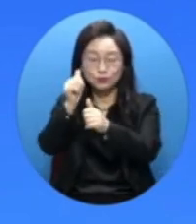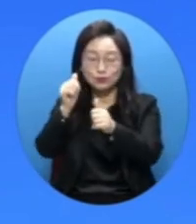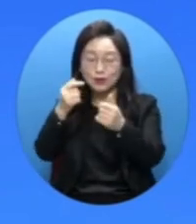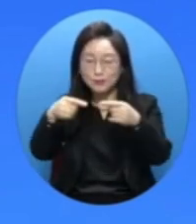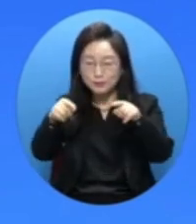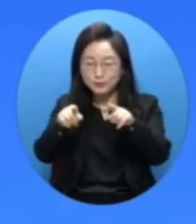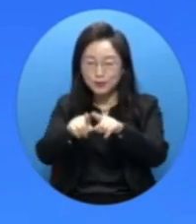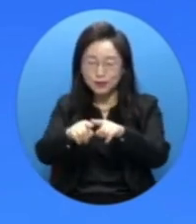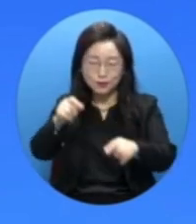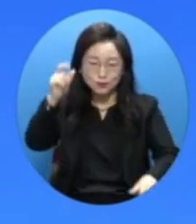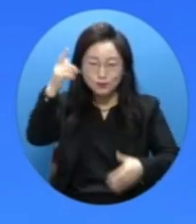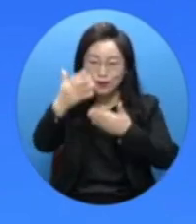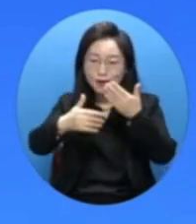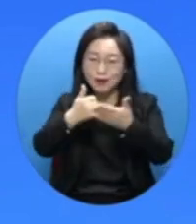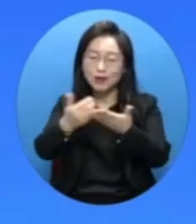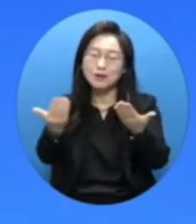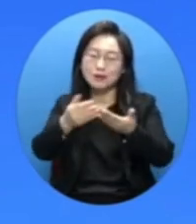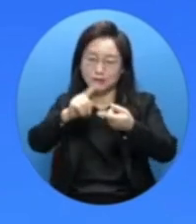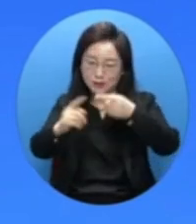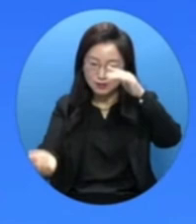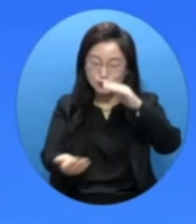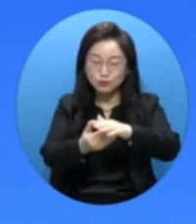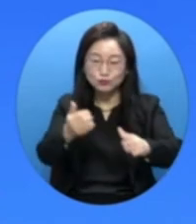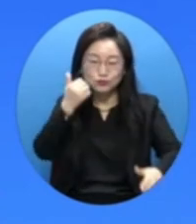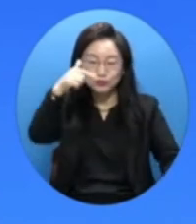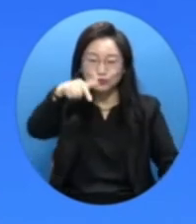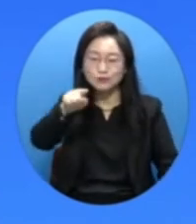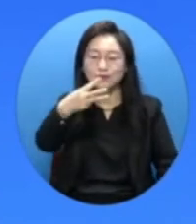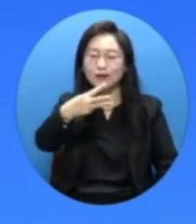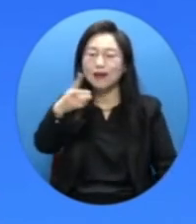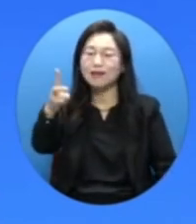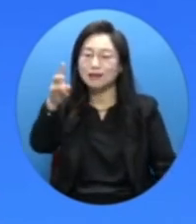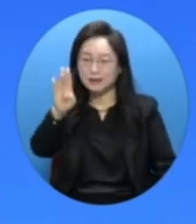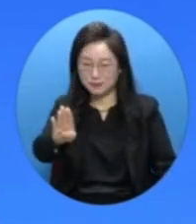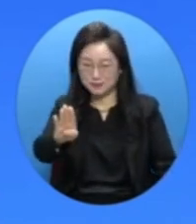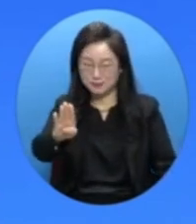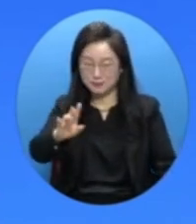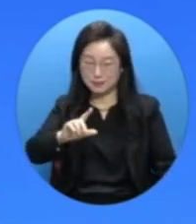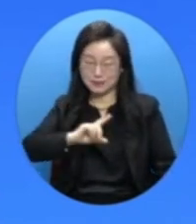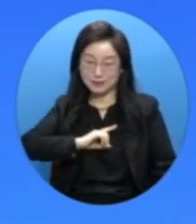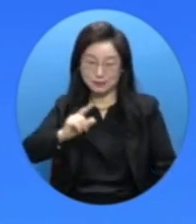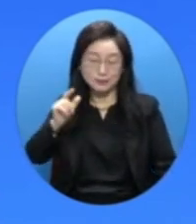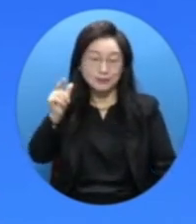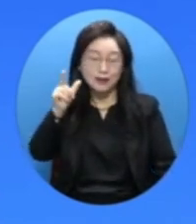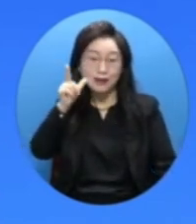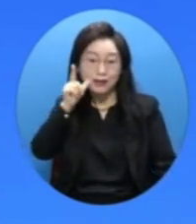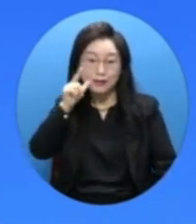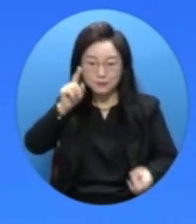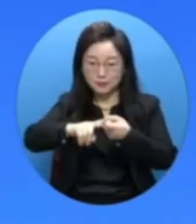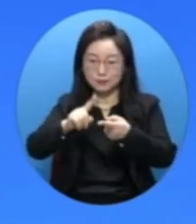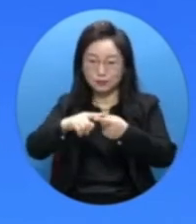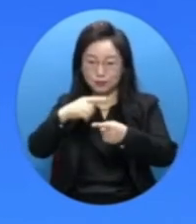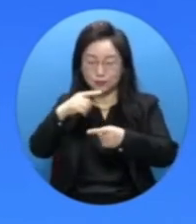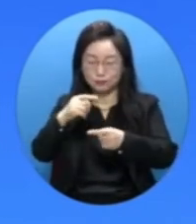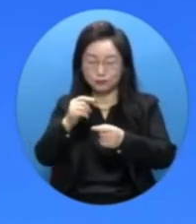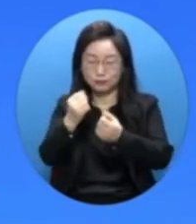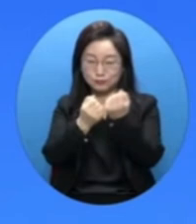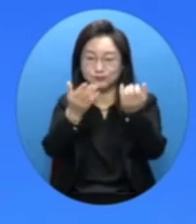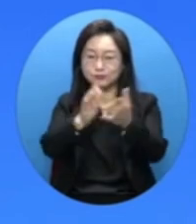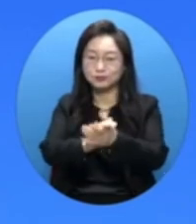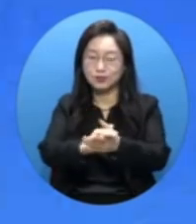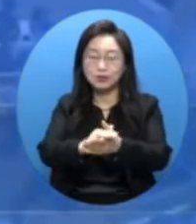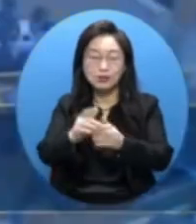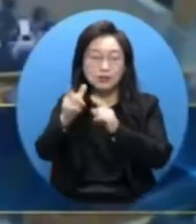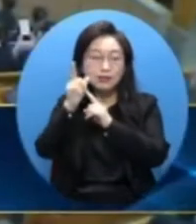하나님의 삶을 이루었던 갈렙에 대한 이야기입니다 갈렙은 하나님 앞에서 충성된 자였습니다 우리이 세상 살아가는 동안 못 받아도 먼저